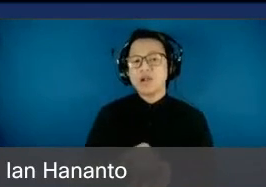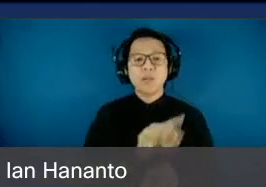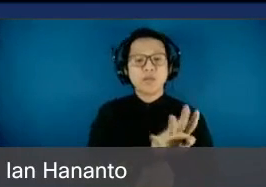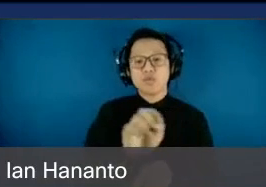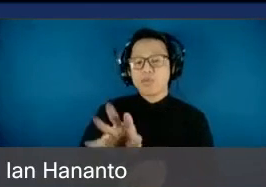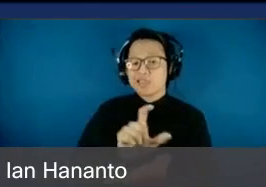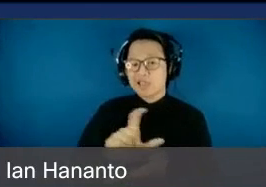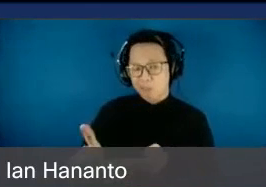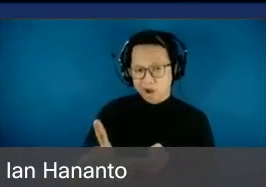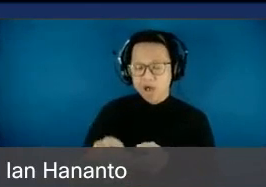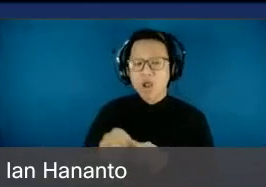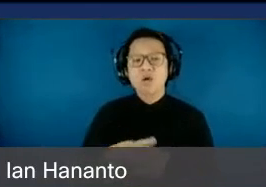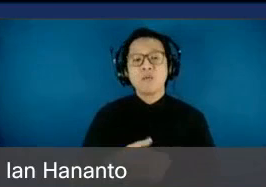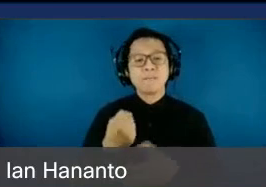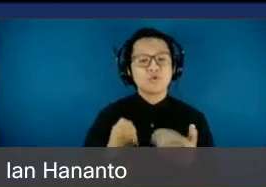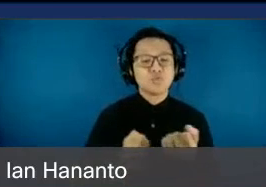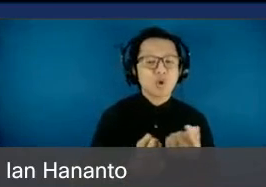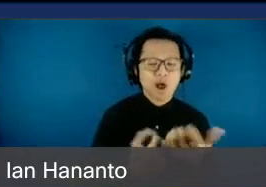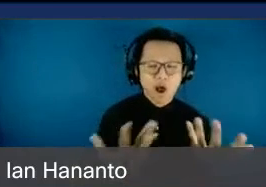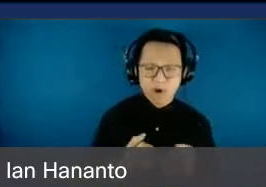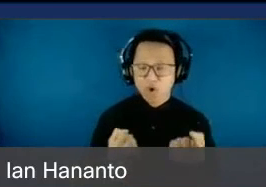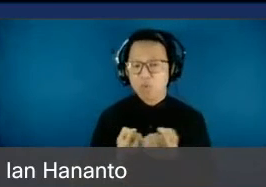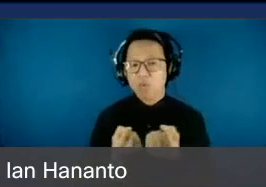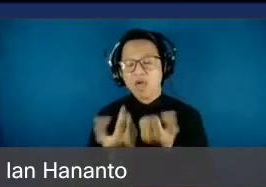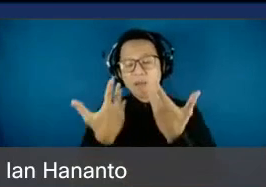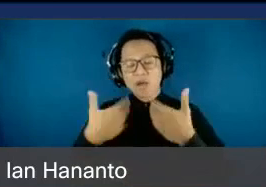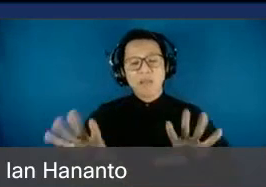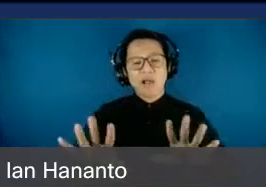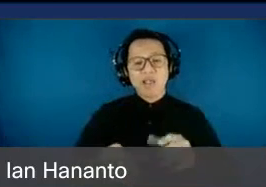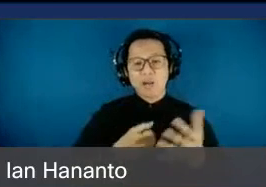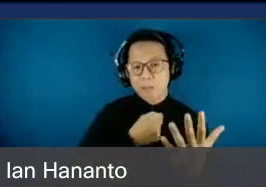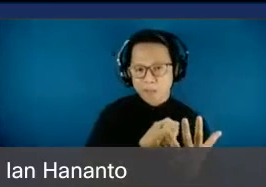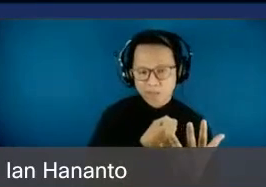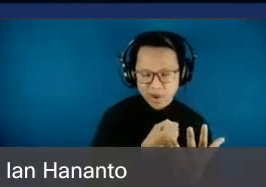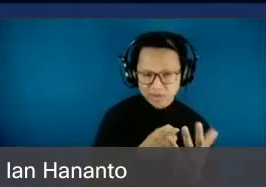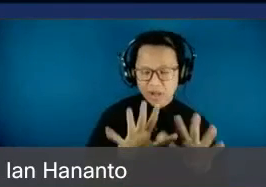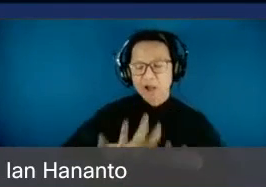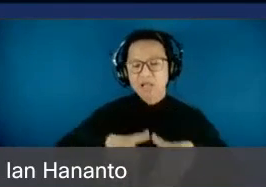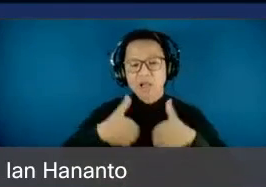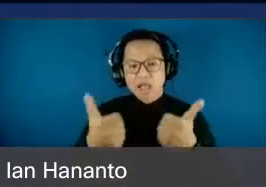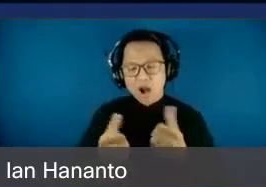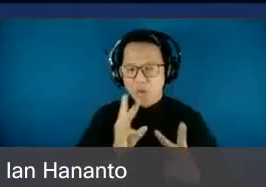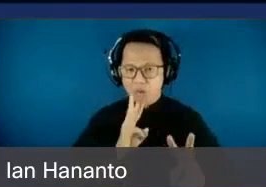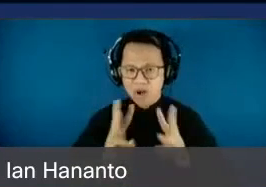diperjuangkan adalah kebebasan pers, kesejahteraan para jurnalis, dan juga